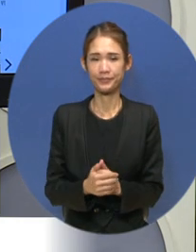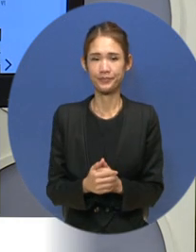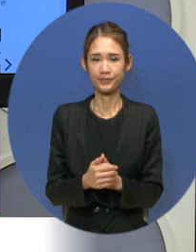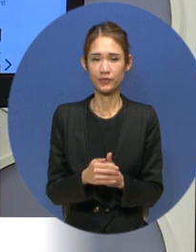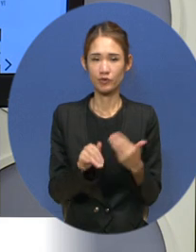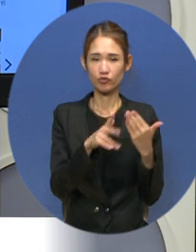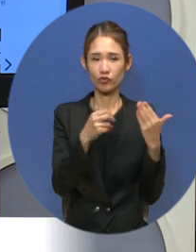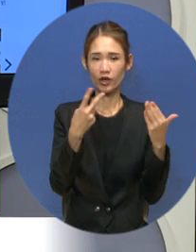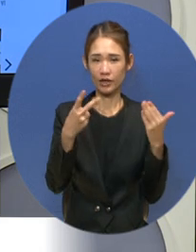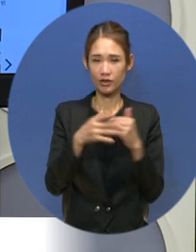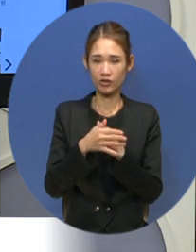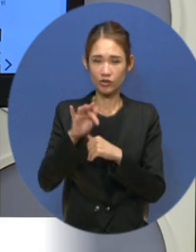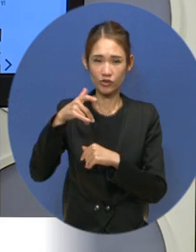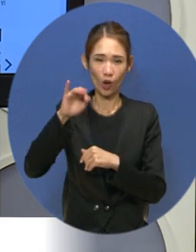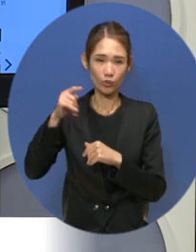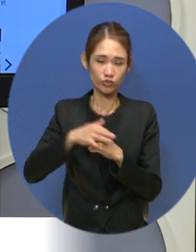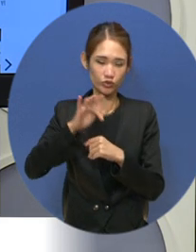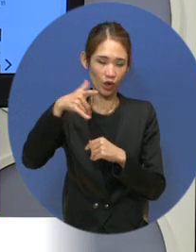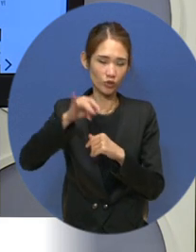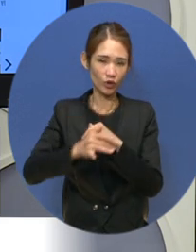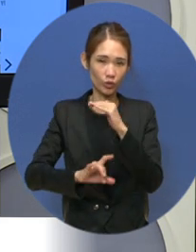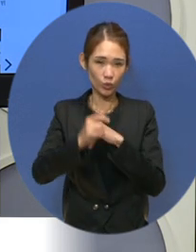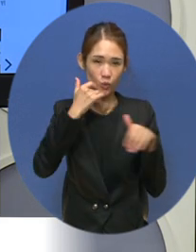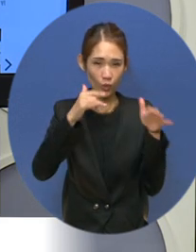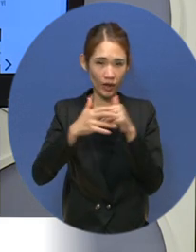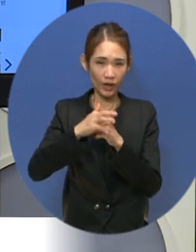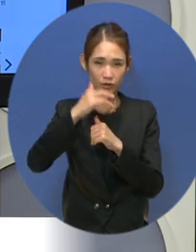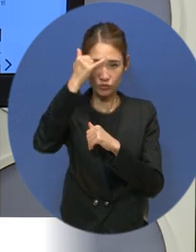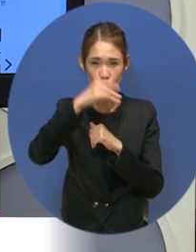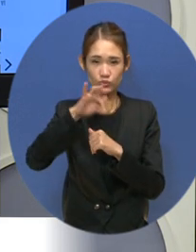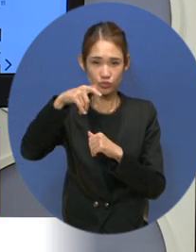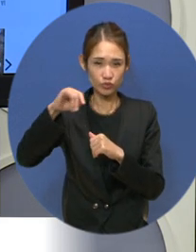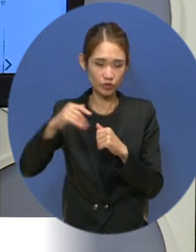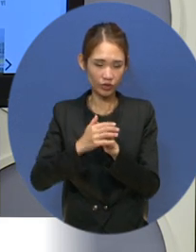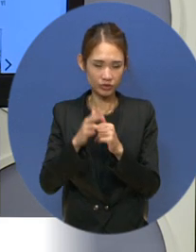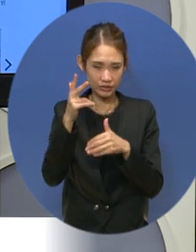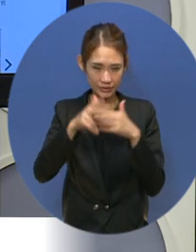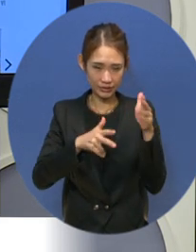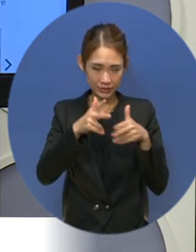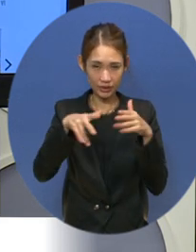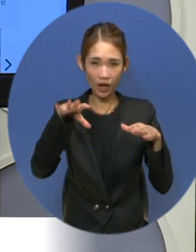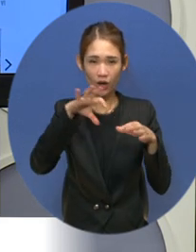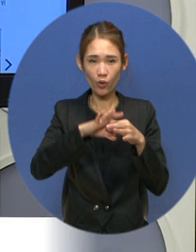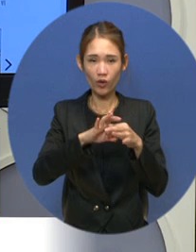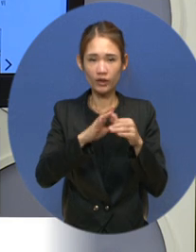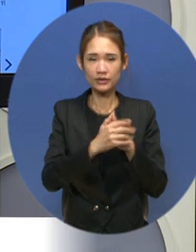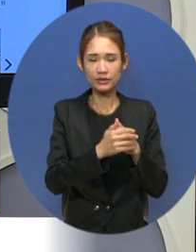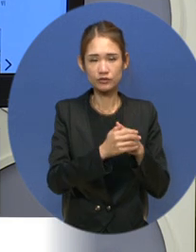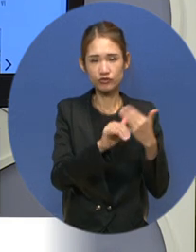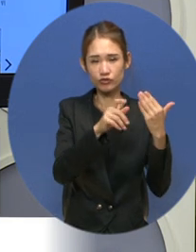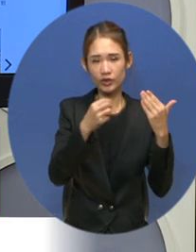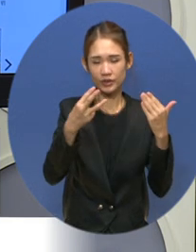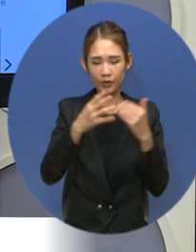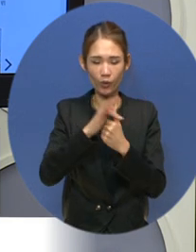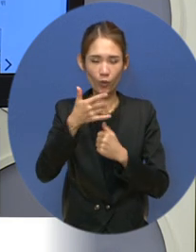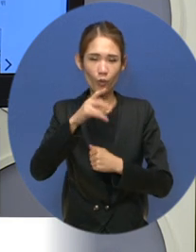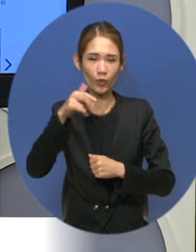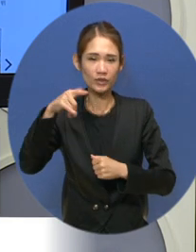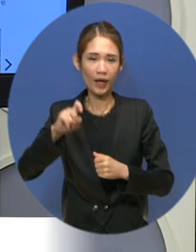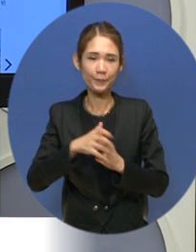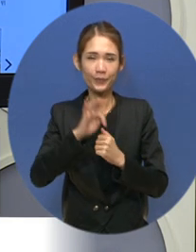9월 2일은 경북 0 전동해 충북선 등의 승차권을 3일은 호남 강릉 장 앙